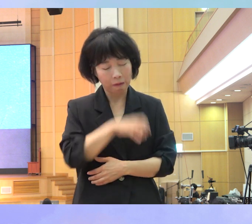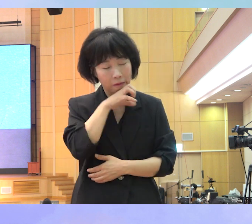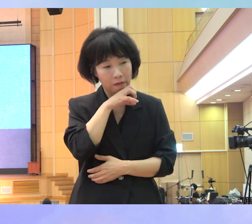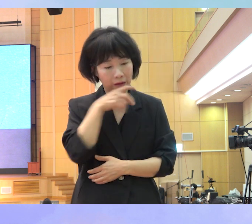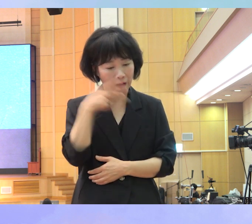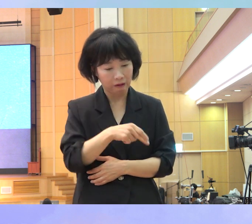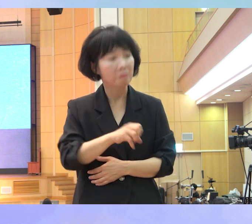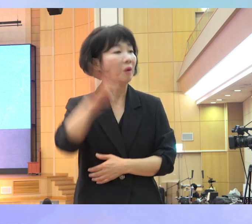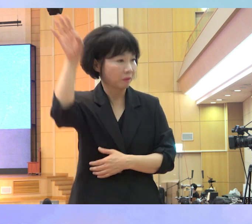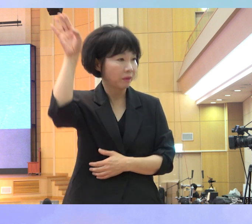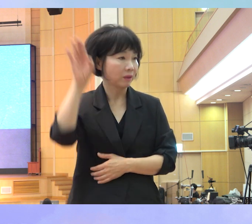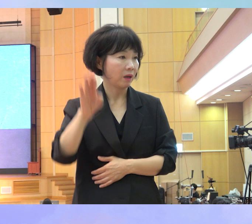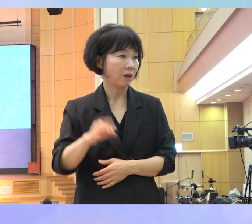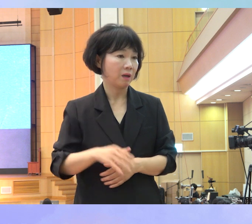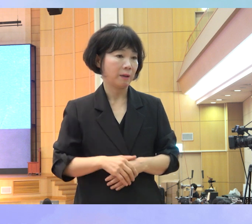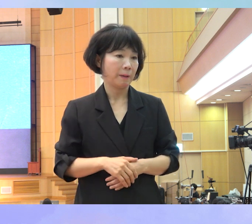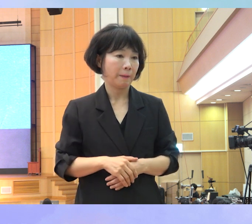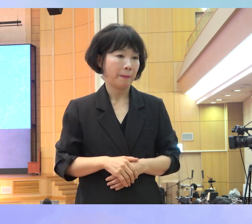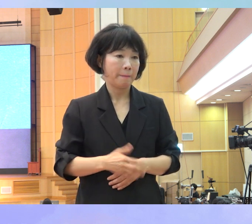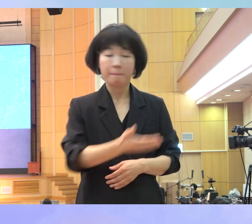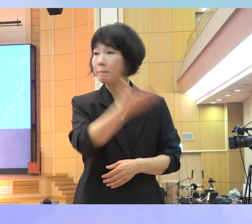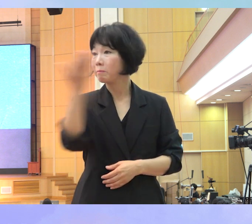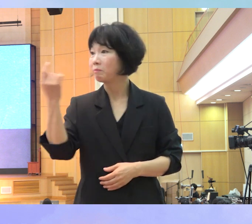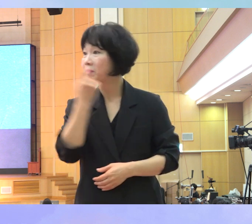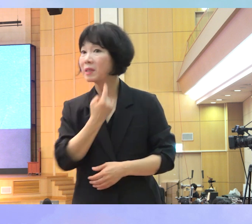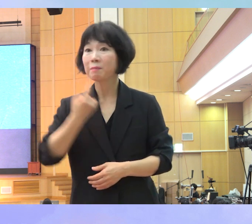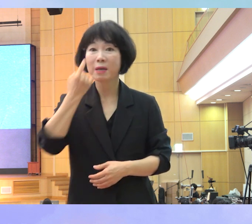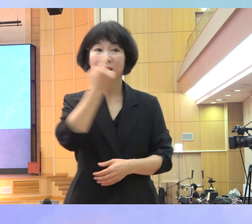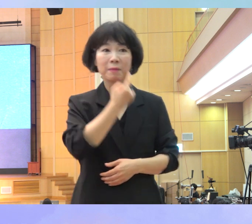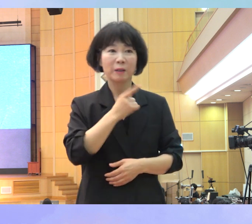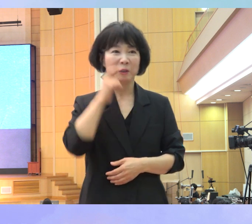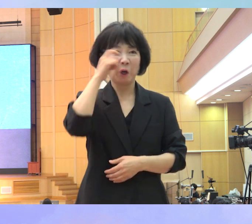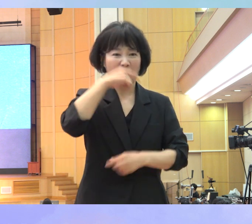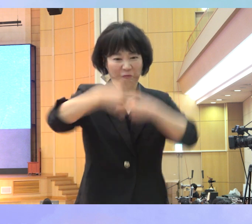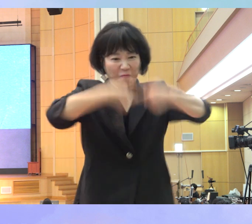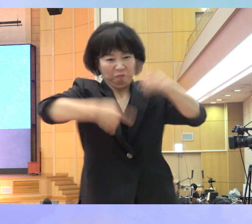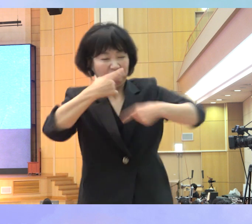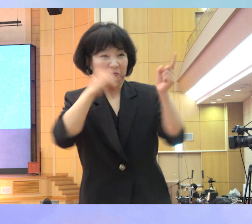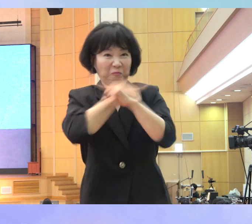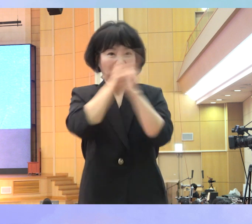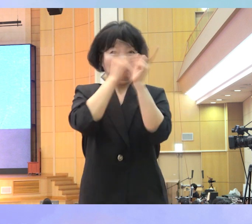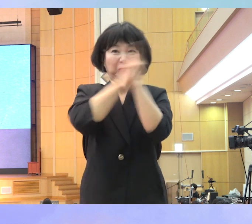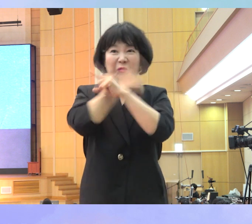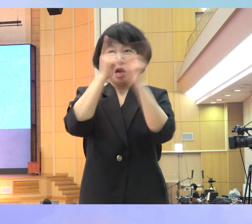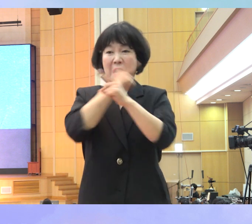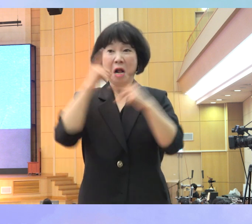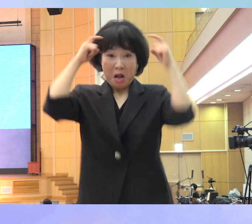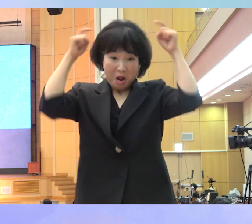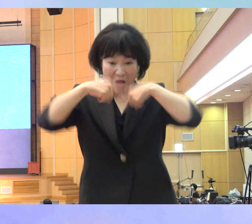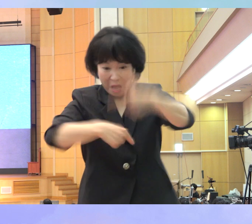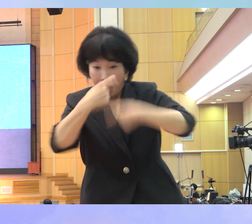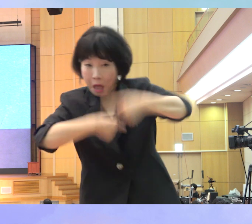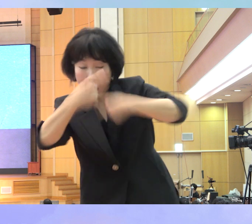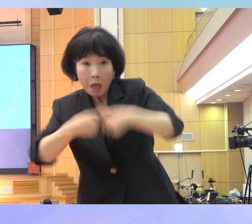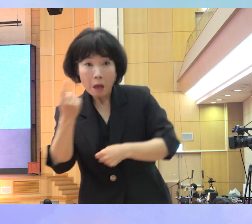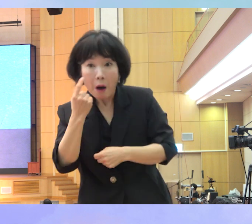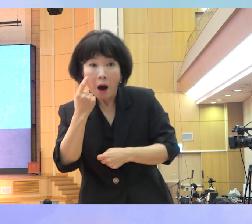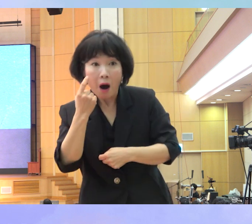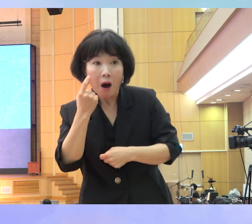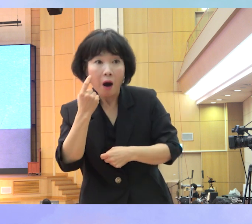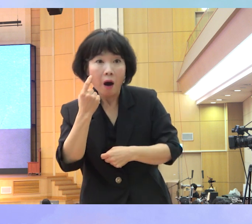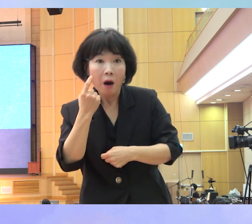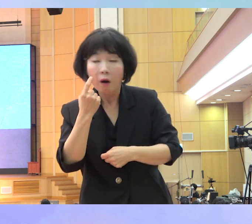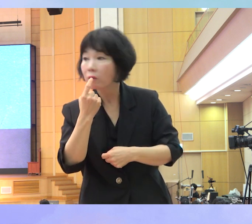감사가 올라가면 마찬가지예요. 여러분의 입에서 악독한 말, 추악한 말, 방금 전에 얘기했듯이 어리석은 말, 이런 말이 자꾸